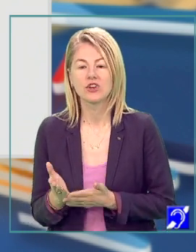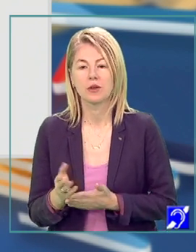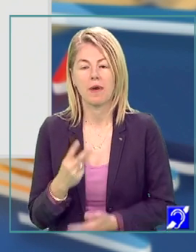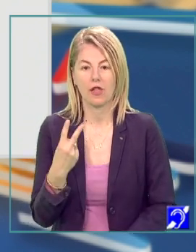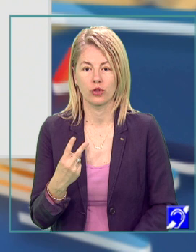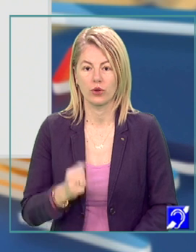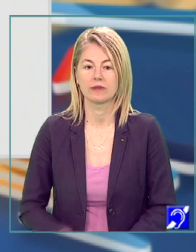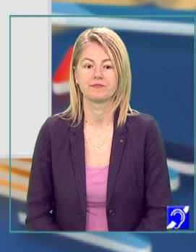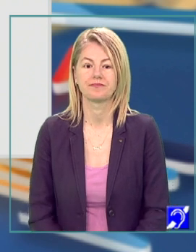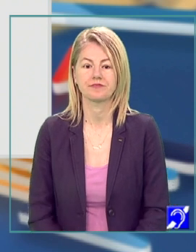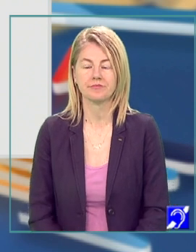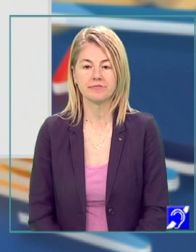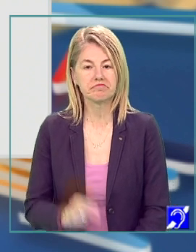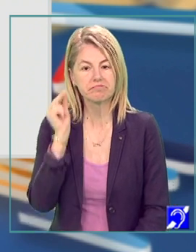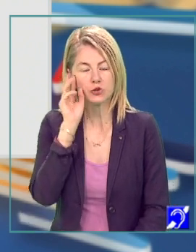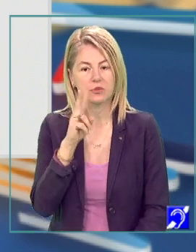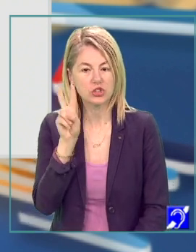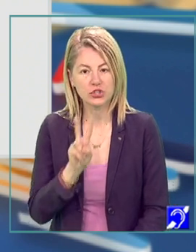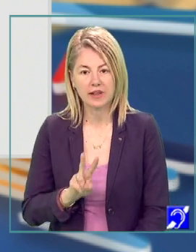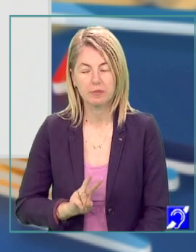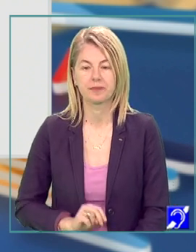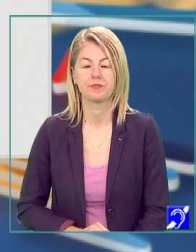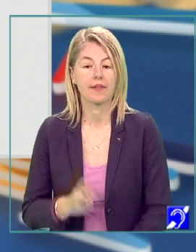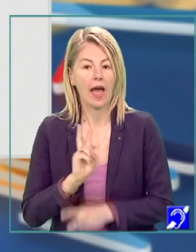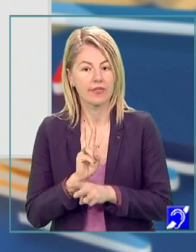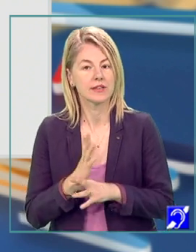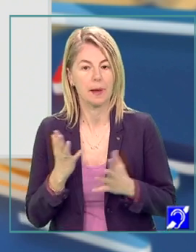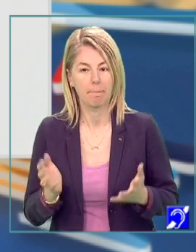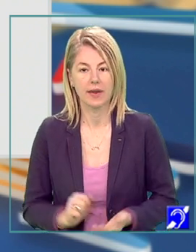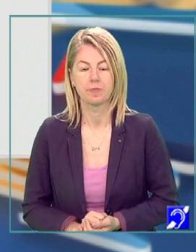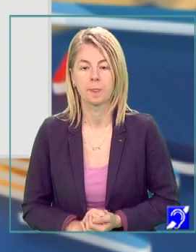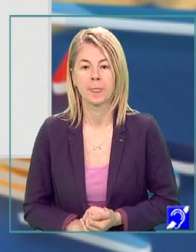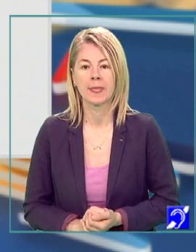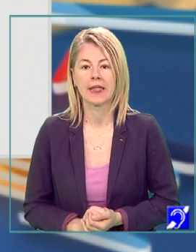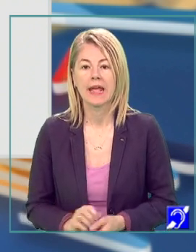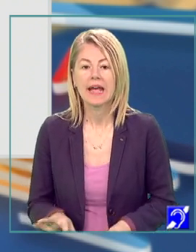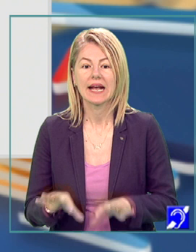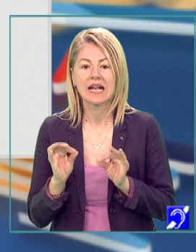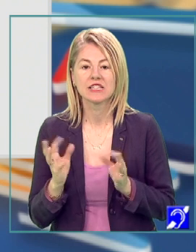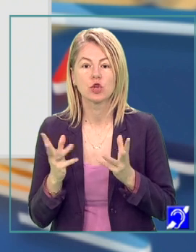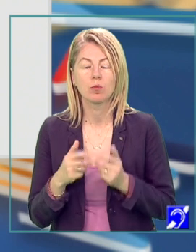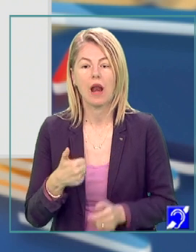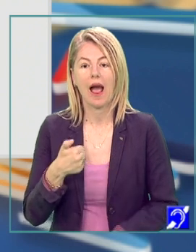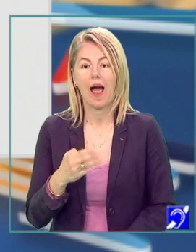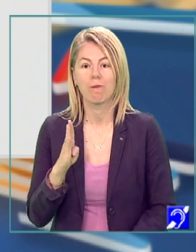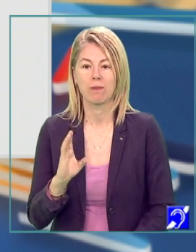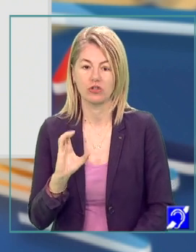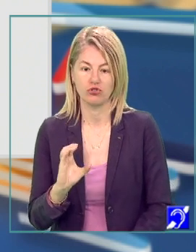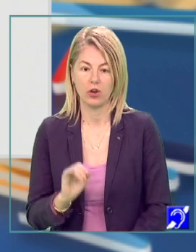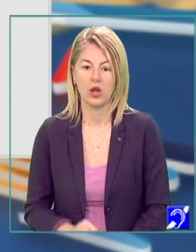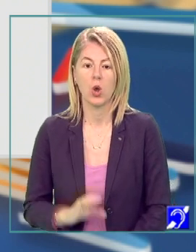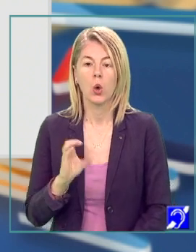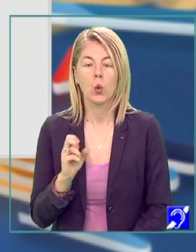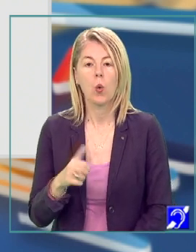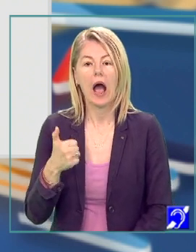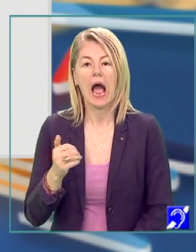al doilea. Ca de obicei, citim exercițiul cu mare atenție. Determinați numerele A, B, C cu